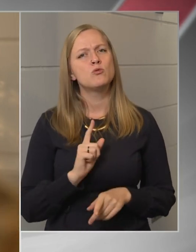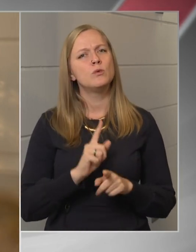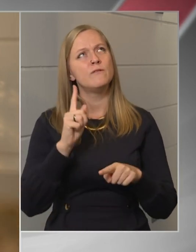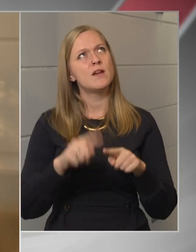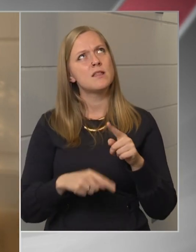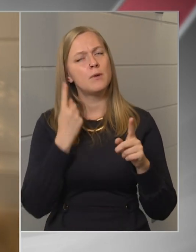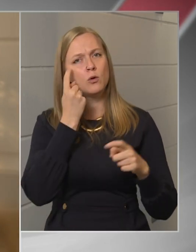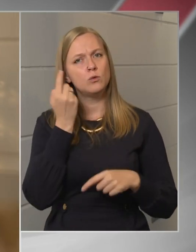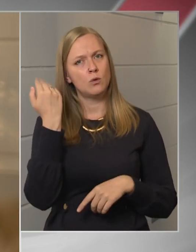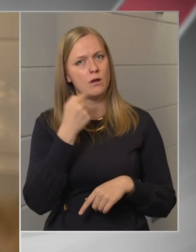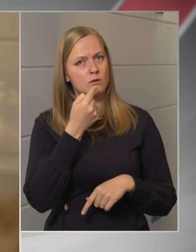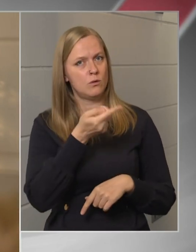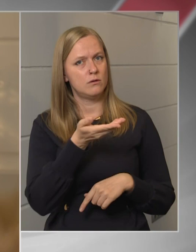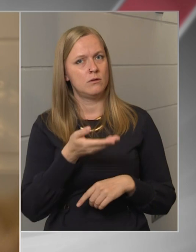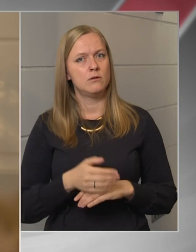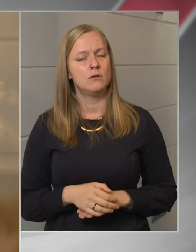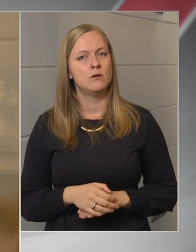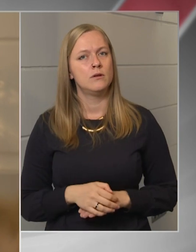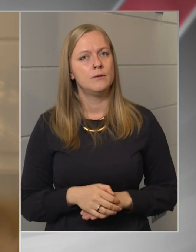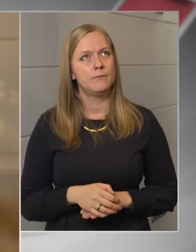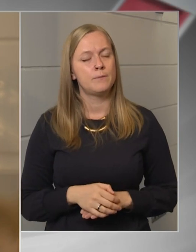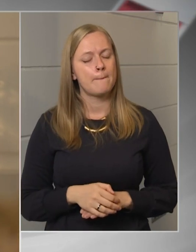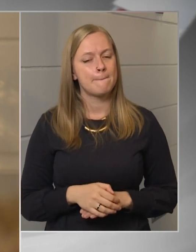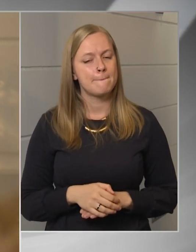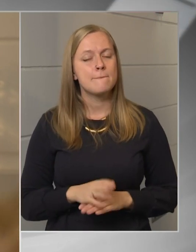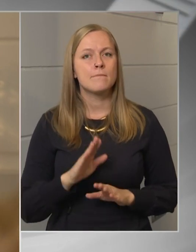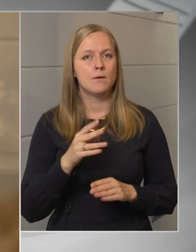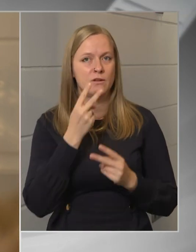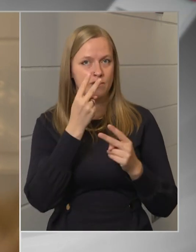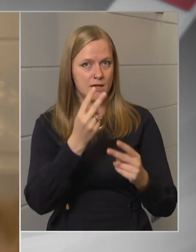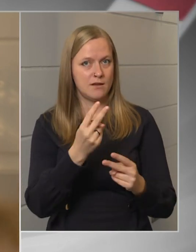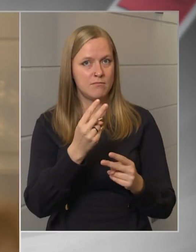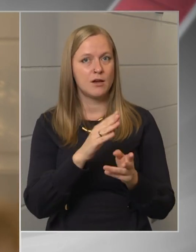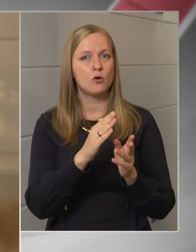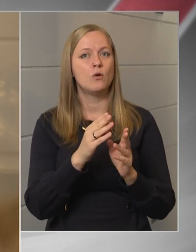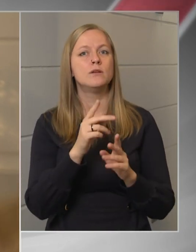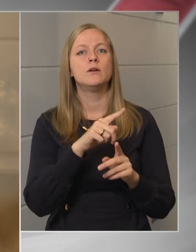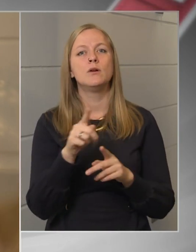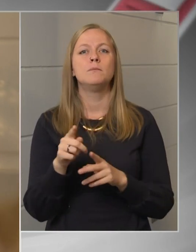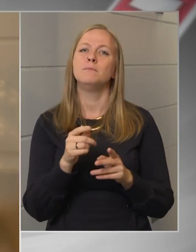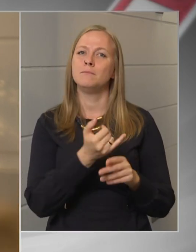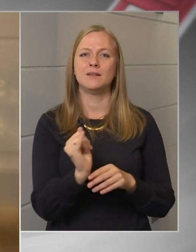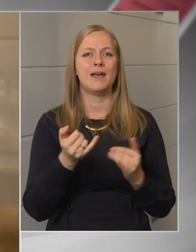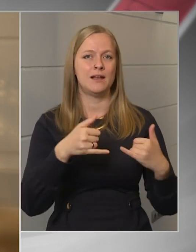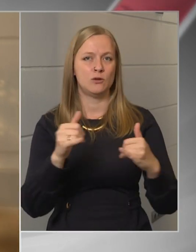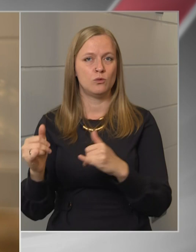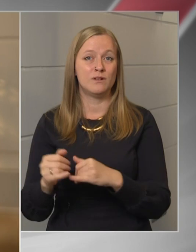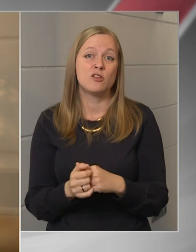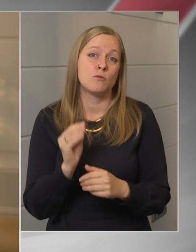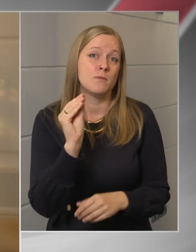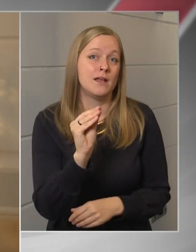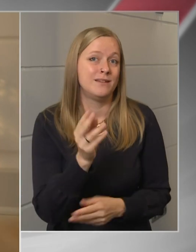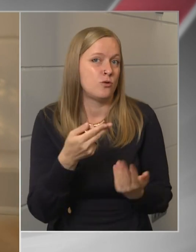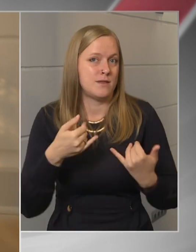be ezt a gondolatmentetőn, hogy majd figyeljék meg, hogy minden indulnak ezen a választáson. Hát bejelentették, hogy nem